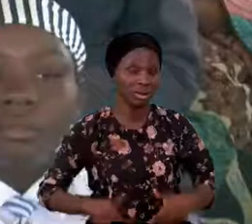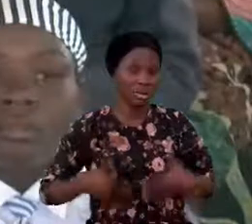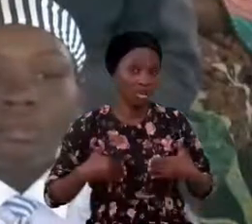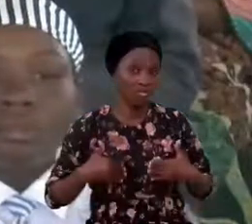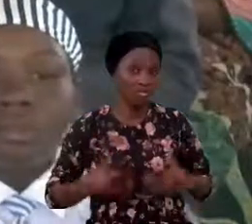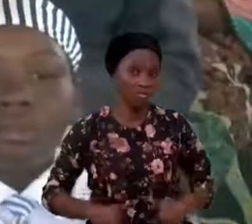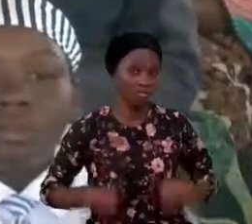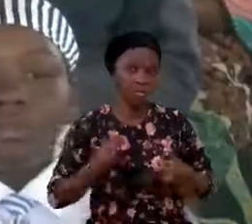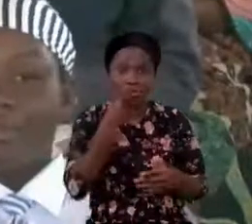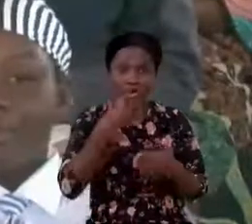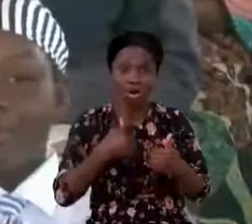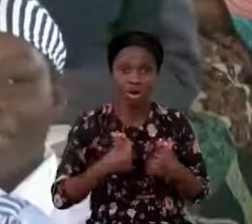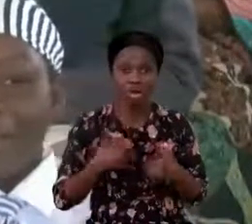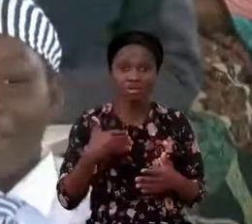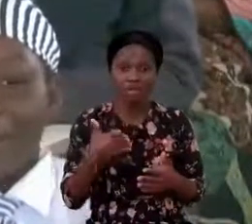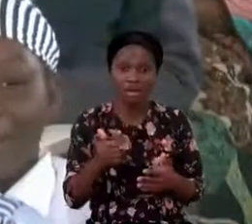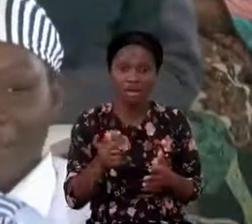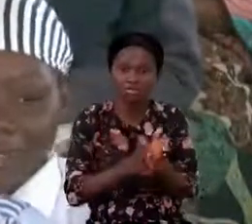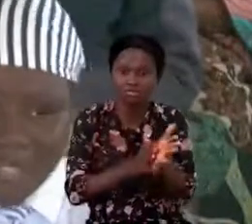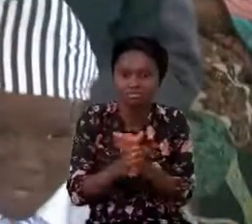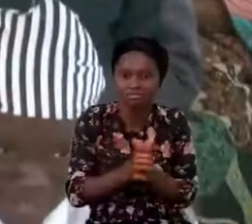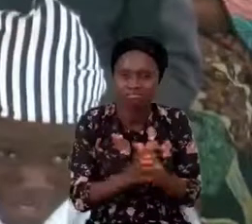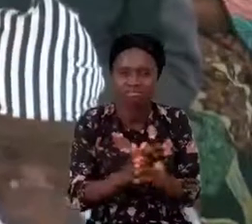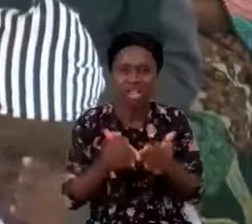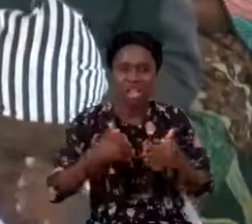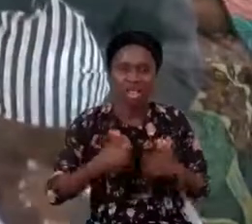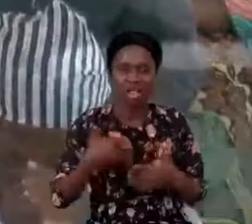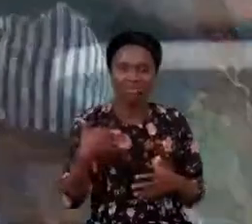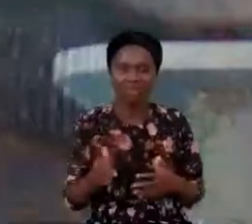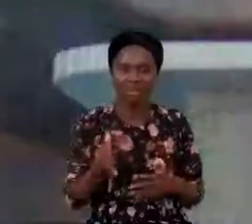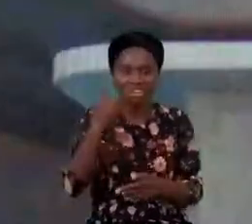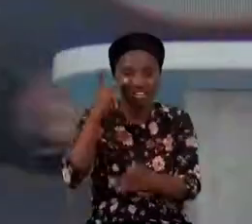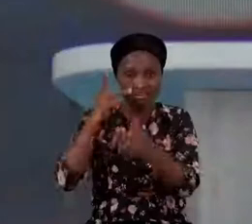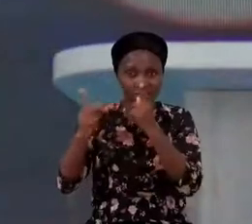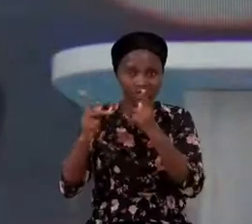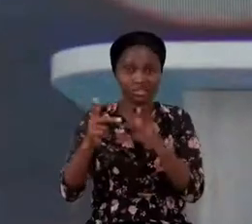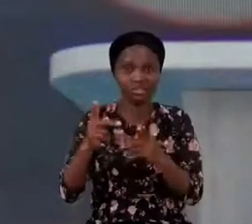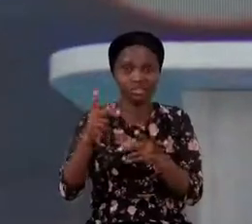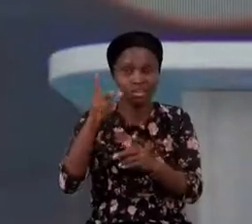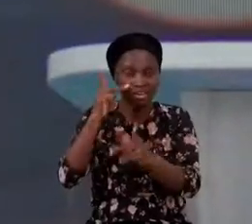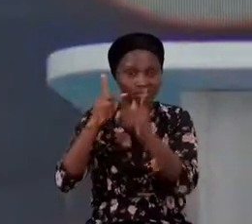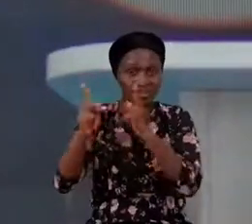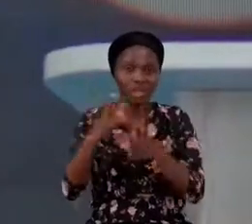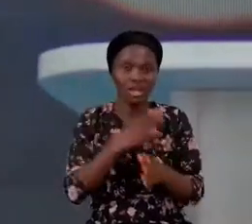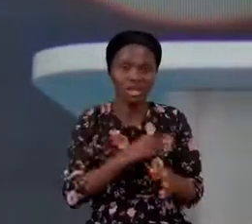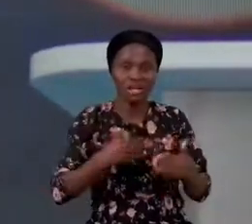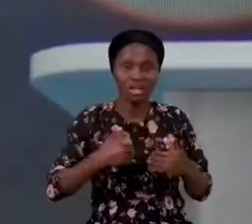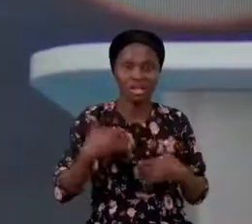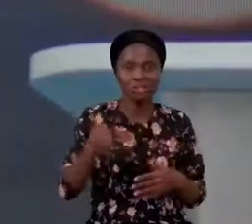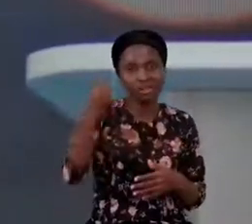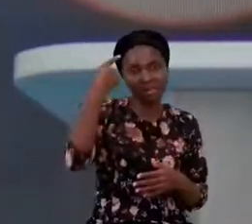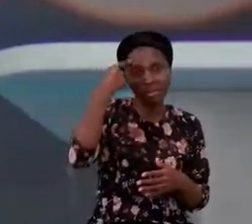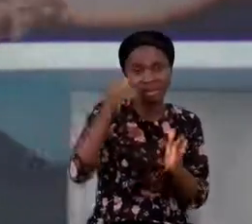affermi et qui a donc à l'esprit de faire quelque chose, son cœur est affermi. En